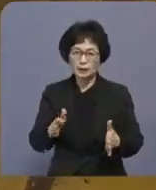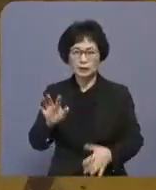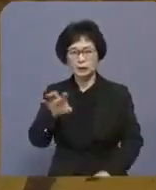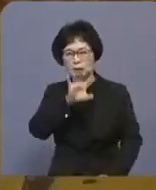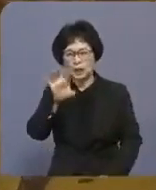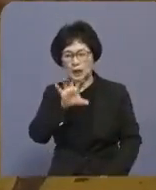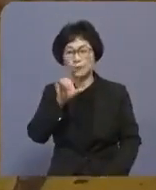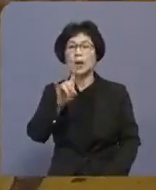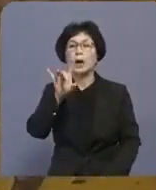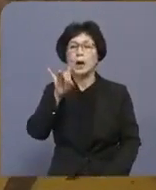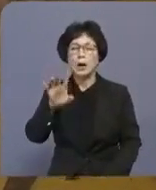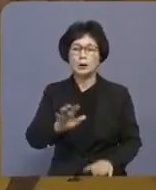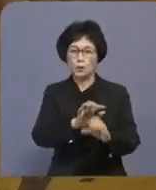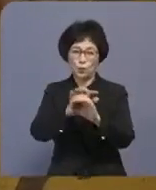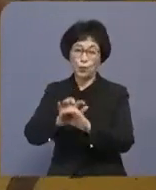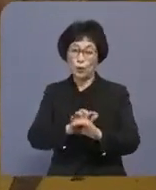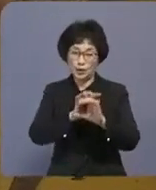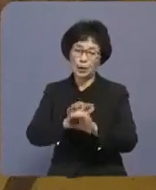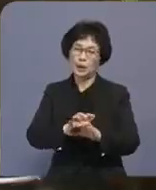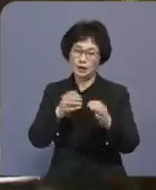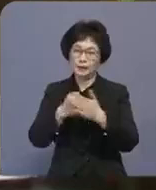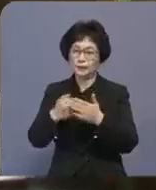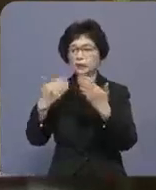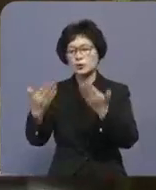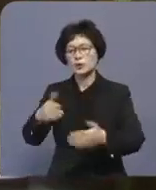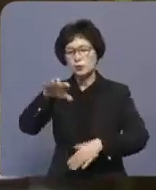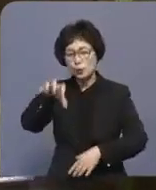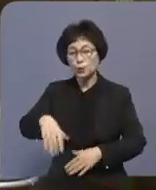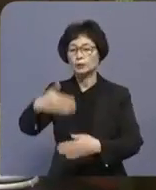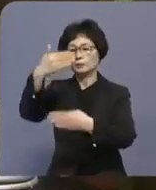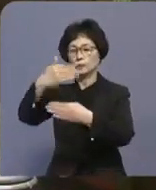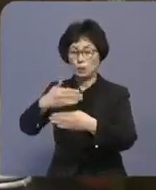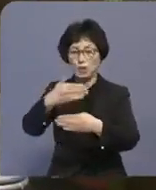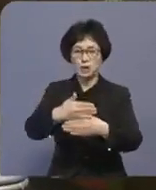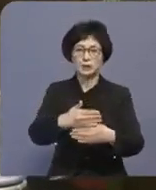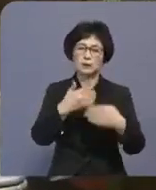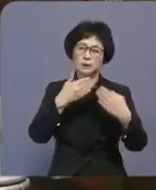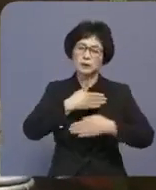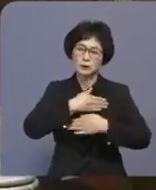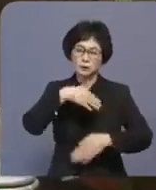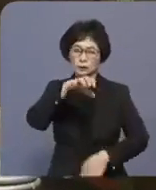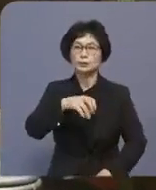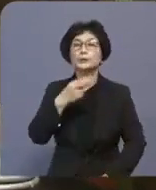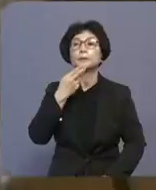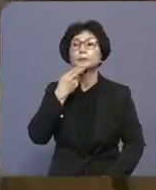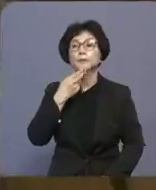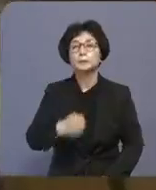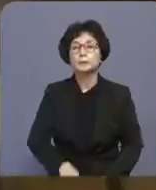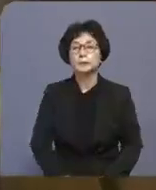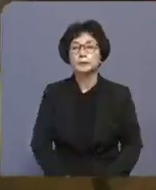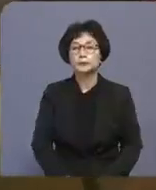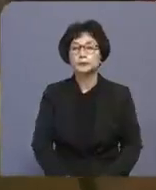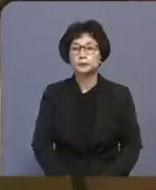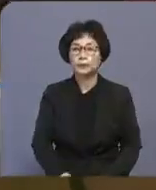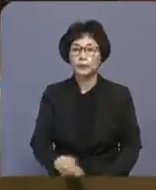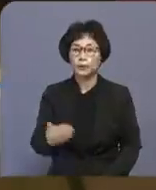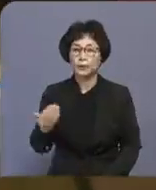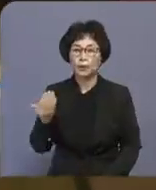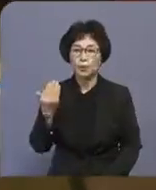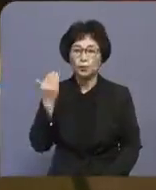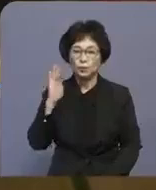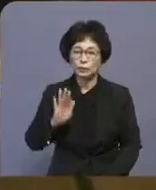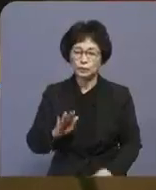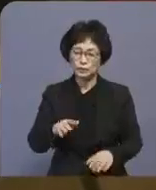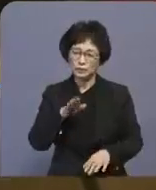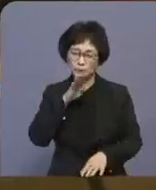하나뿐. 코로나19로 무더위 쉼터와 상담소가 문을 닫아 씻을 곳조차 마땅치 않습니다. 요즘 진짜 많이 더운데